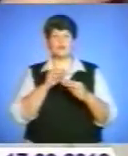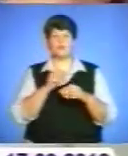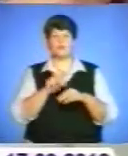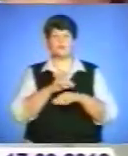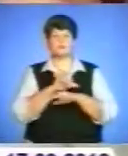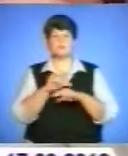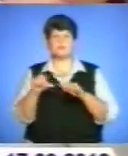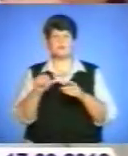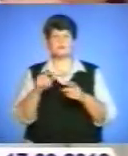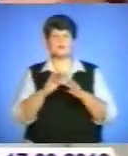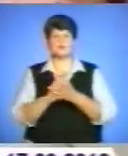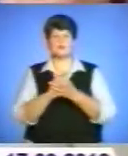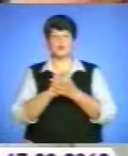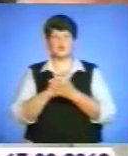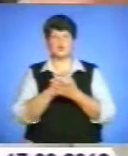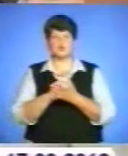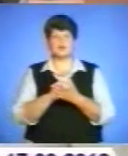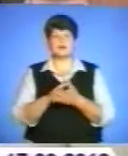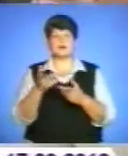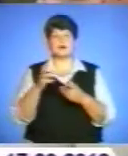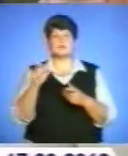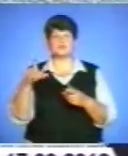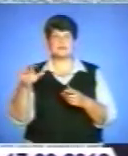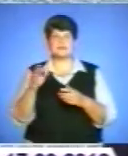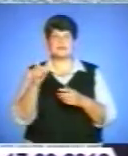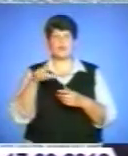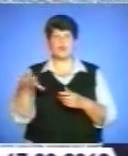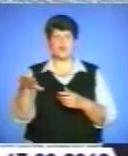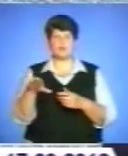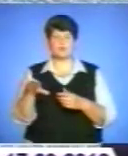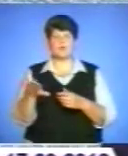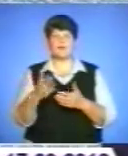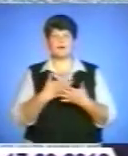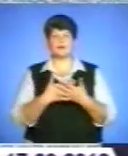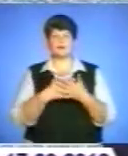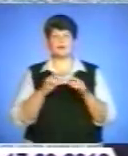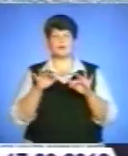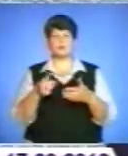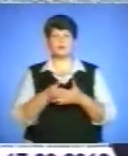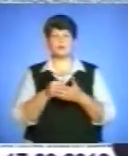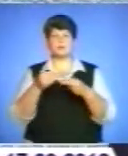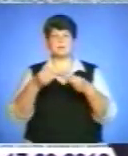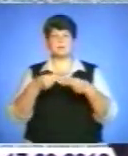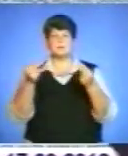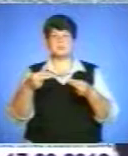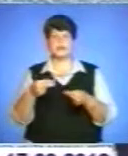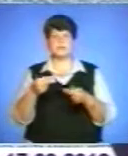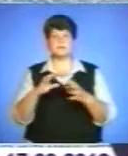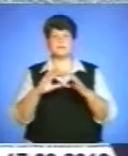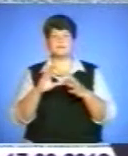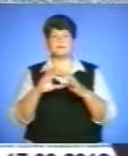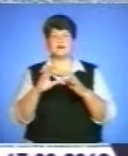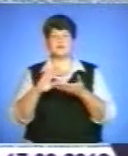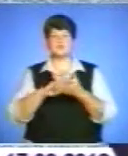на підписання угоди про асоціацію з Європою. Активно рухаємось до підписання договору про асоціацію між